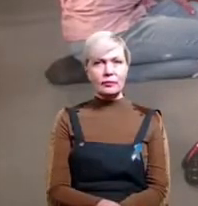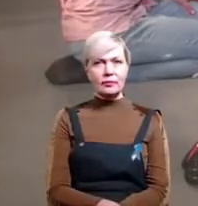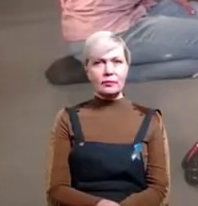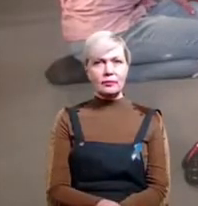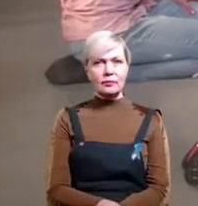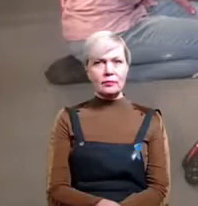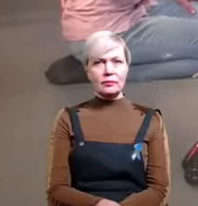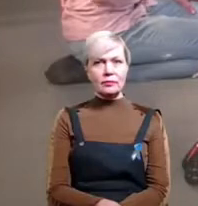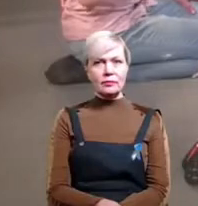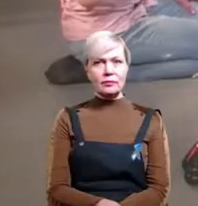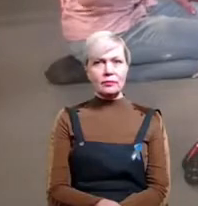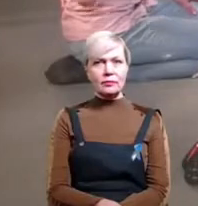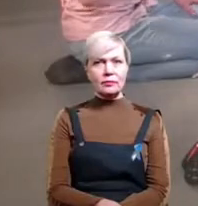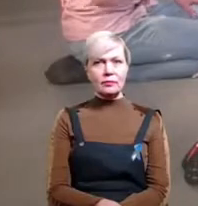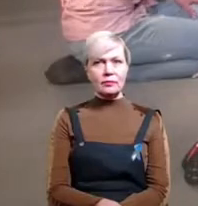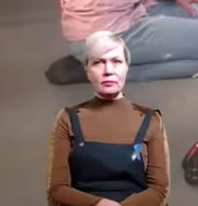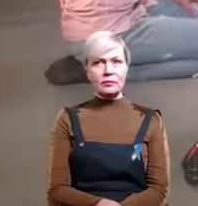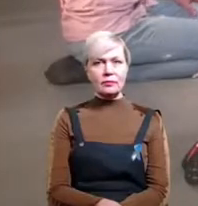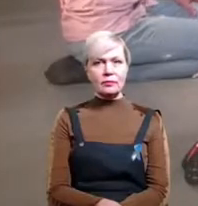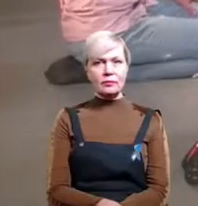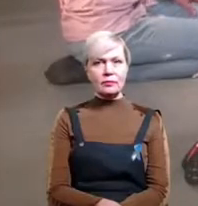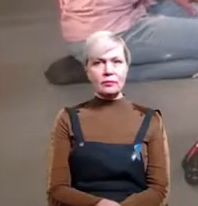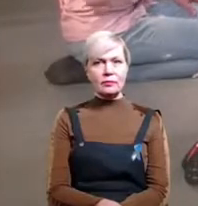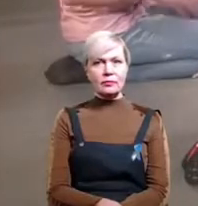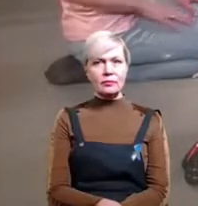Можно с середины там.